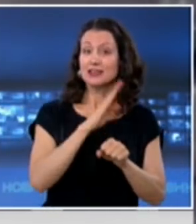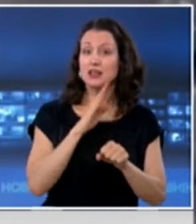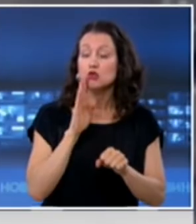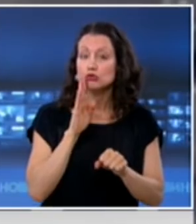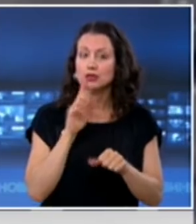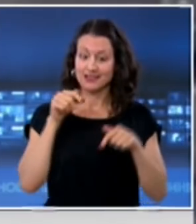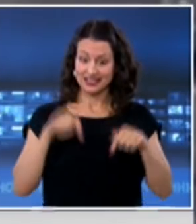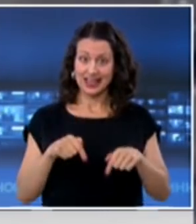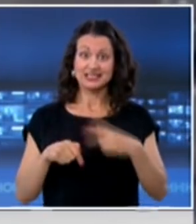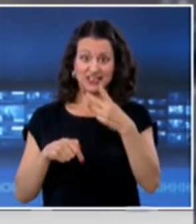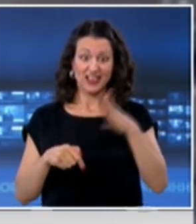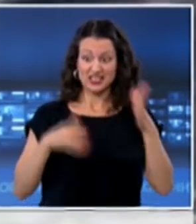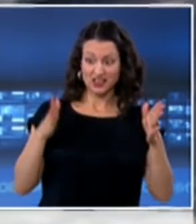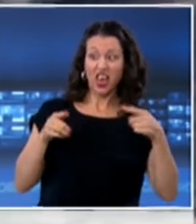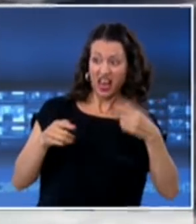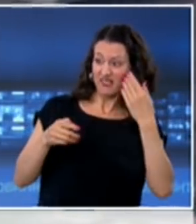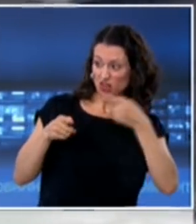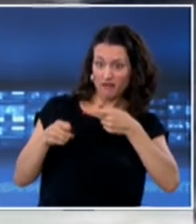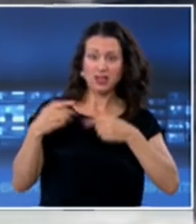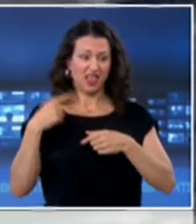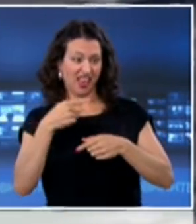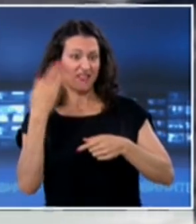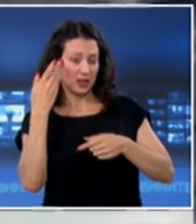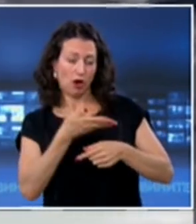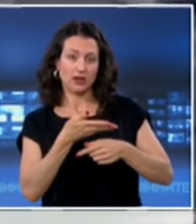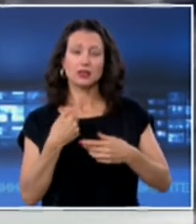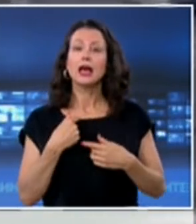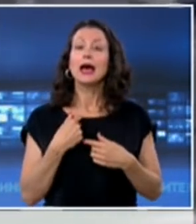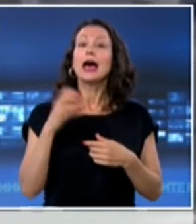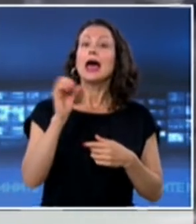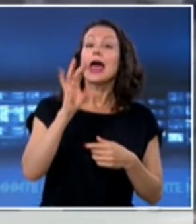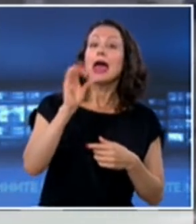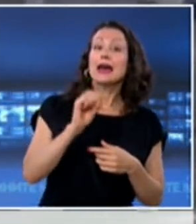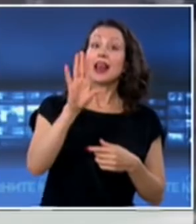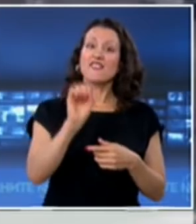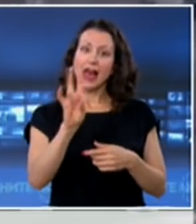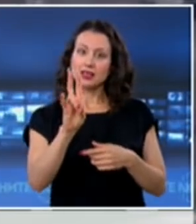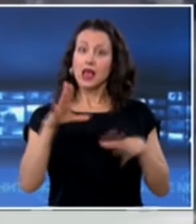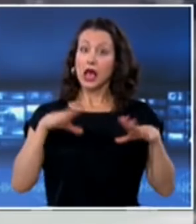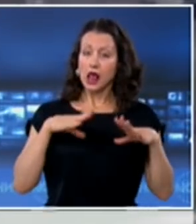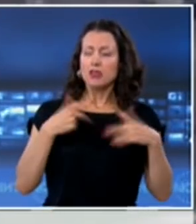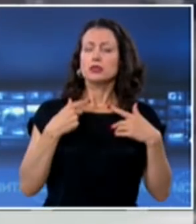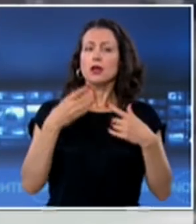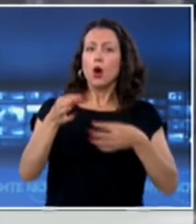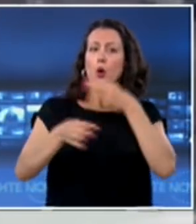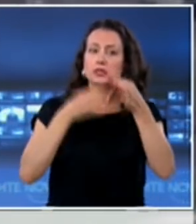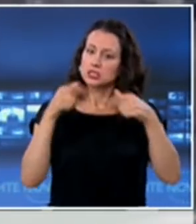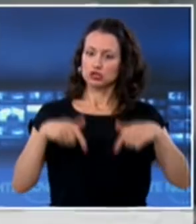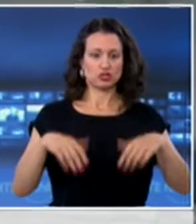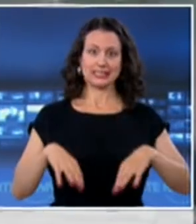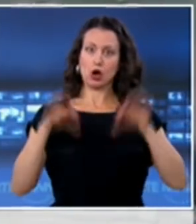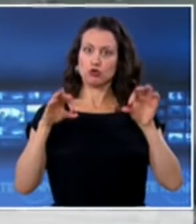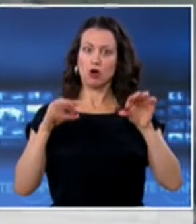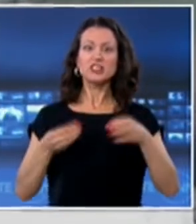страни се обвиниха взаимно в провокация. Ереван обяви, че започва извънредна обстановка и преведе армията си в бойна